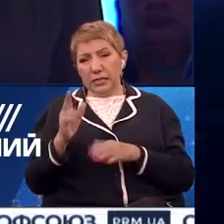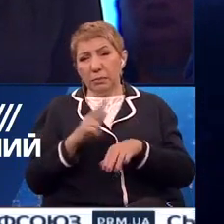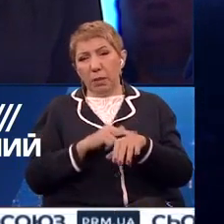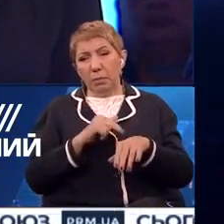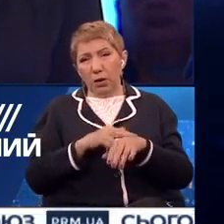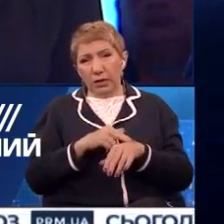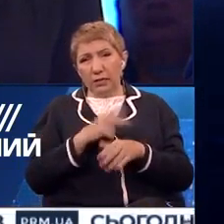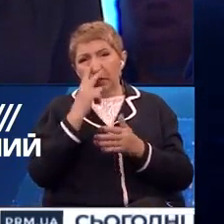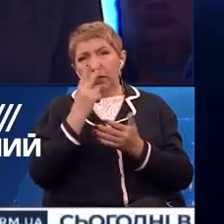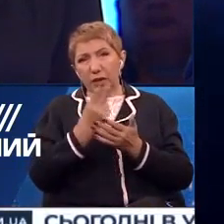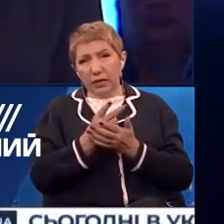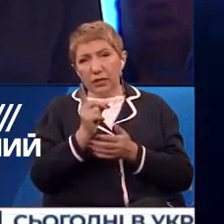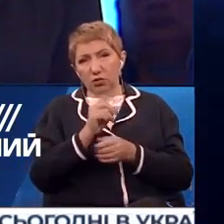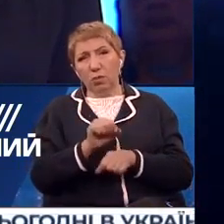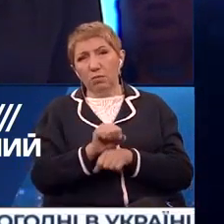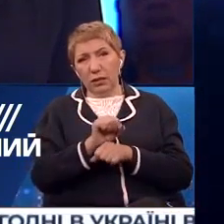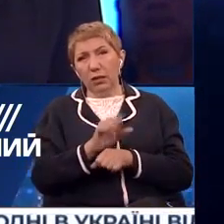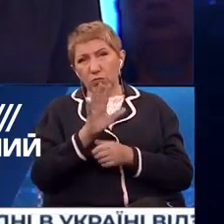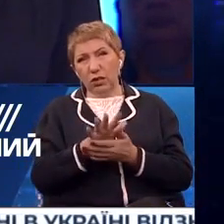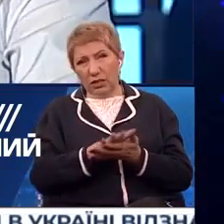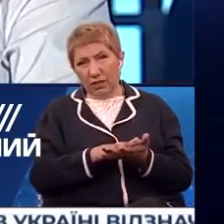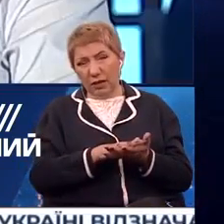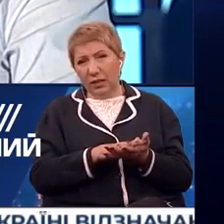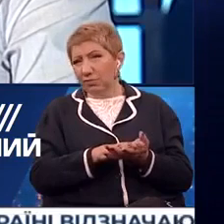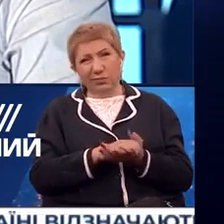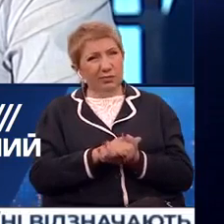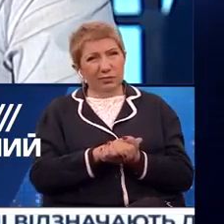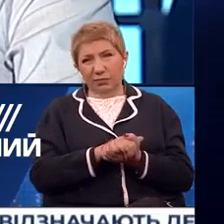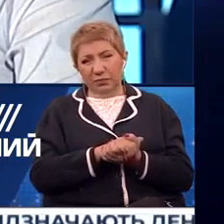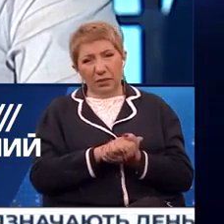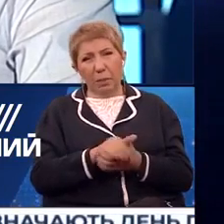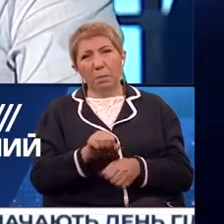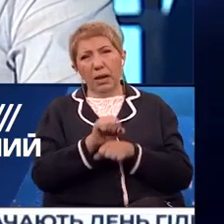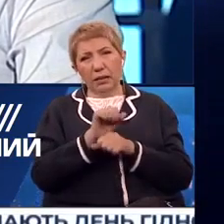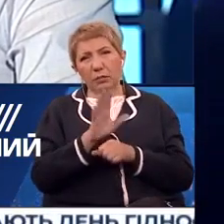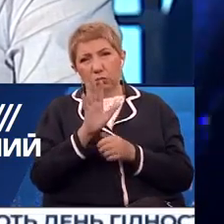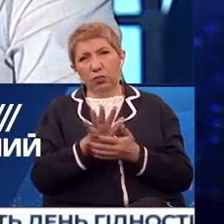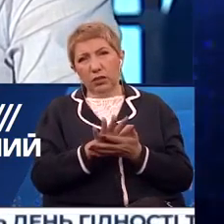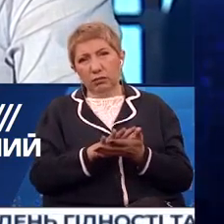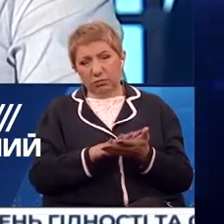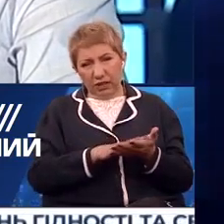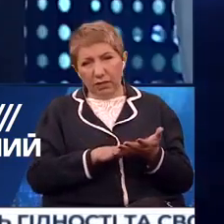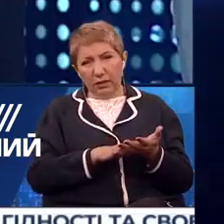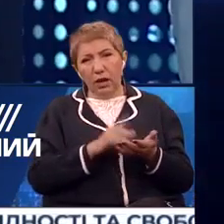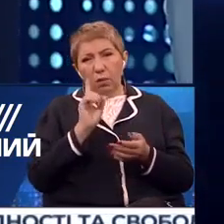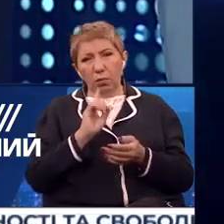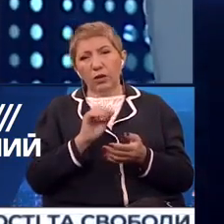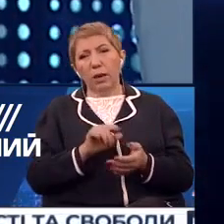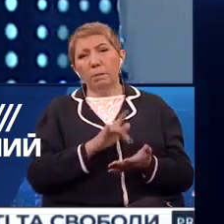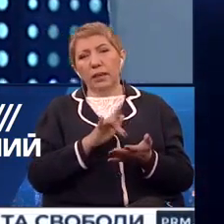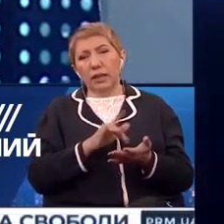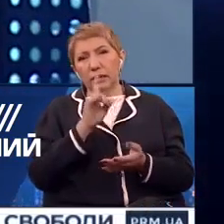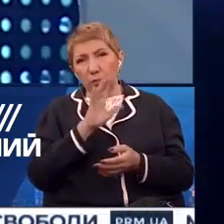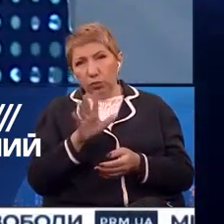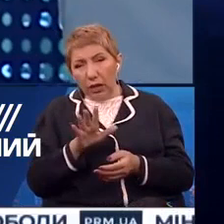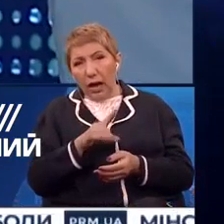жаль, ви казали, що Майдан буде тривати доки справи не розслідувані. Ні. Майдан буде тривати доки, поки не буде досягнута мета Майдану. А мета